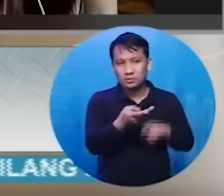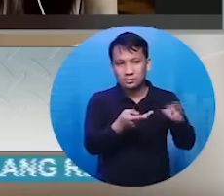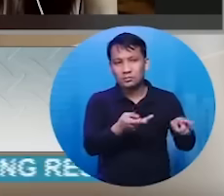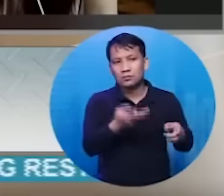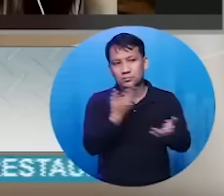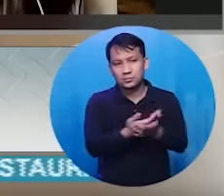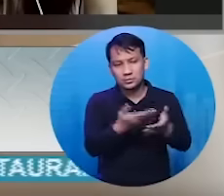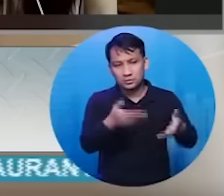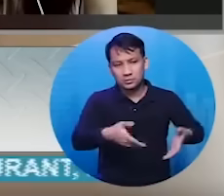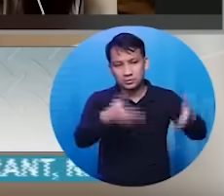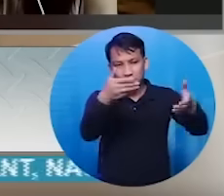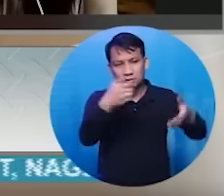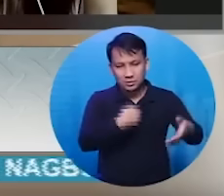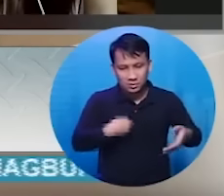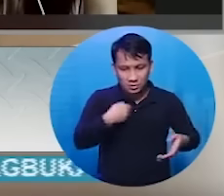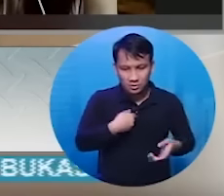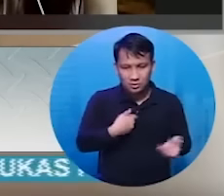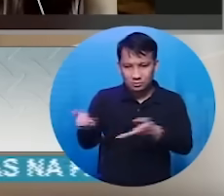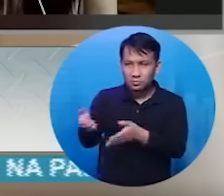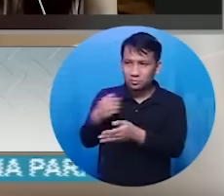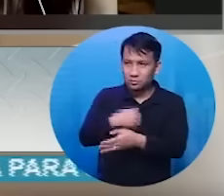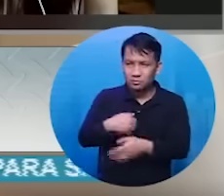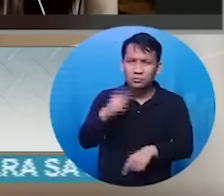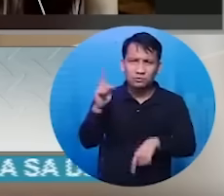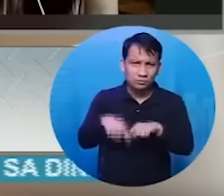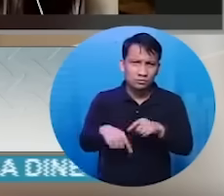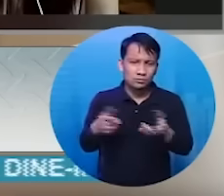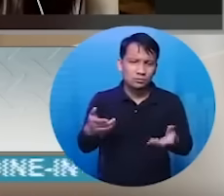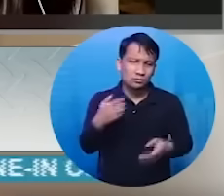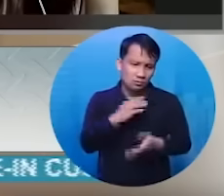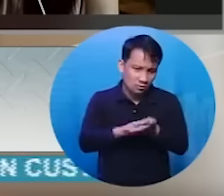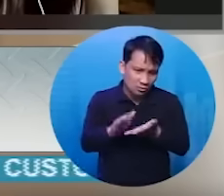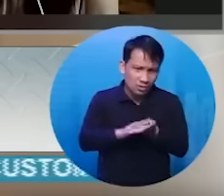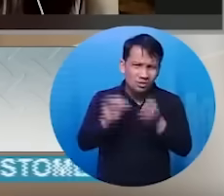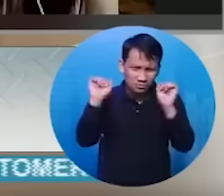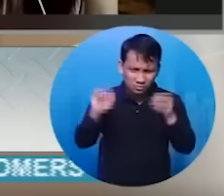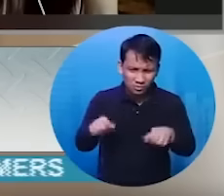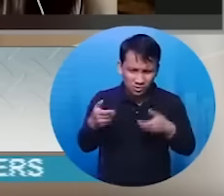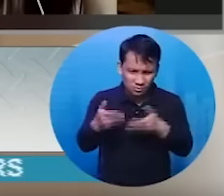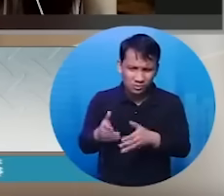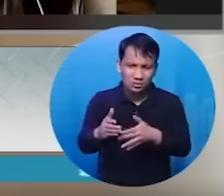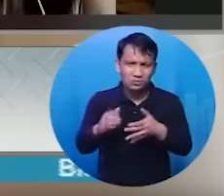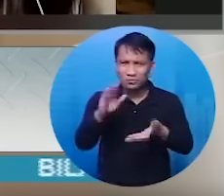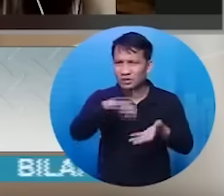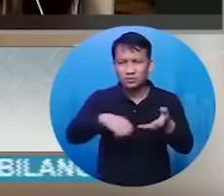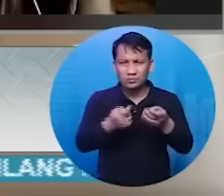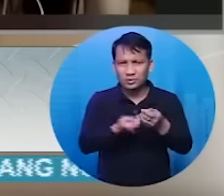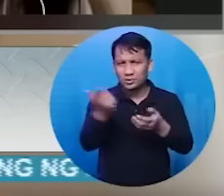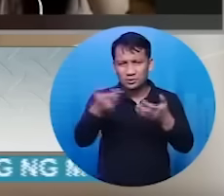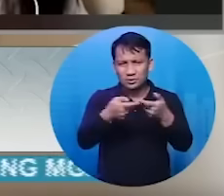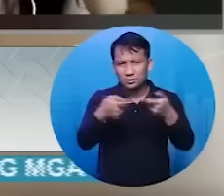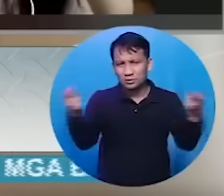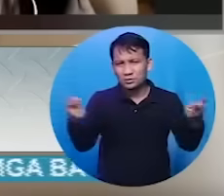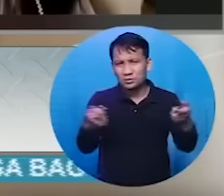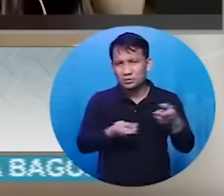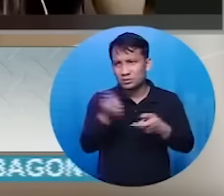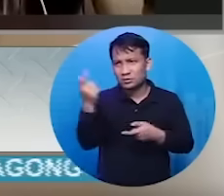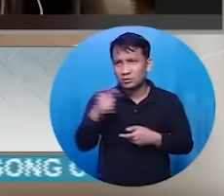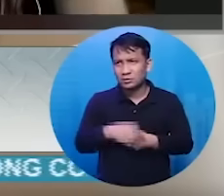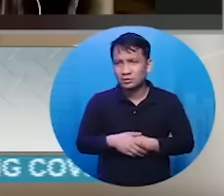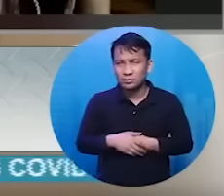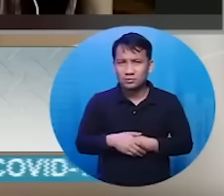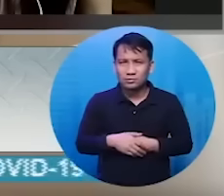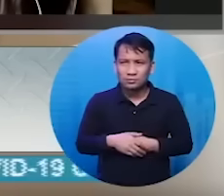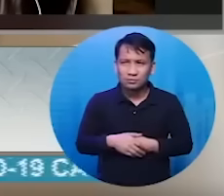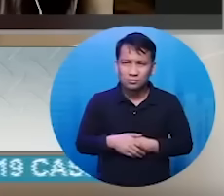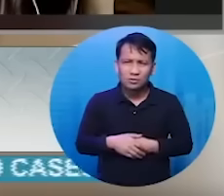mo, nagbago ka na, nagsusorry ka, sinusuyo mo sila, then hindi, pinatawad ka. So, pwede naman sila mag-file ng desistance. Ibig sabihin, patatawarin